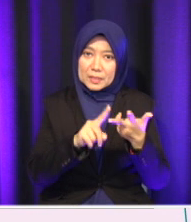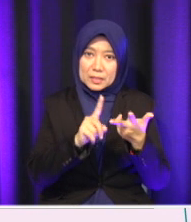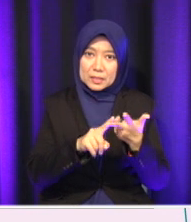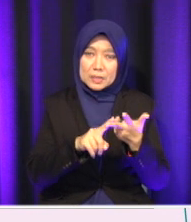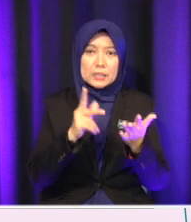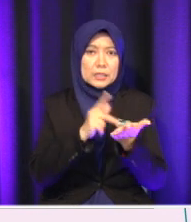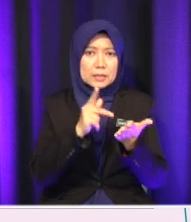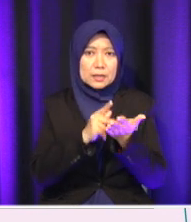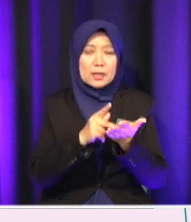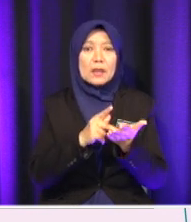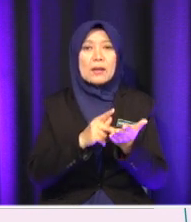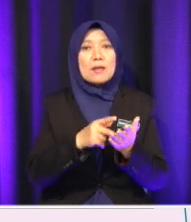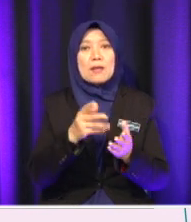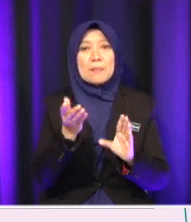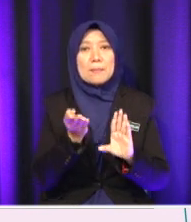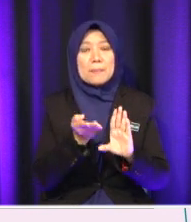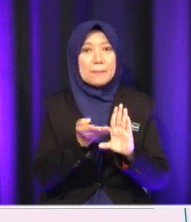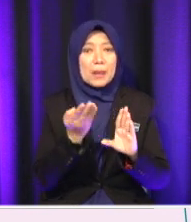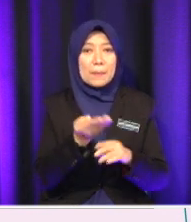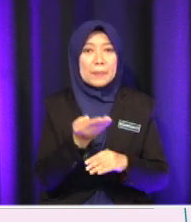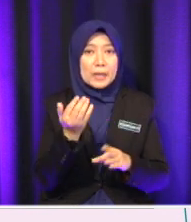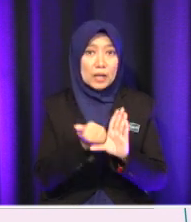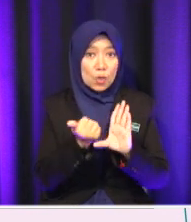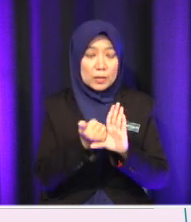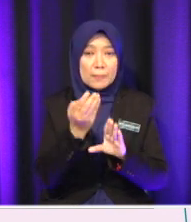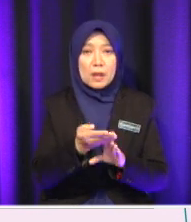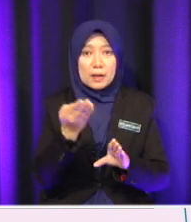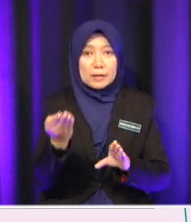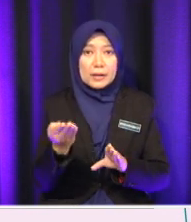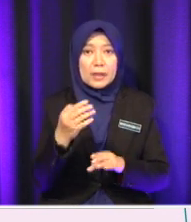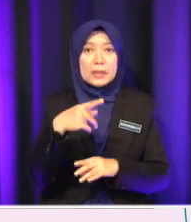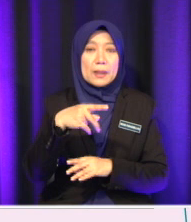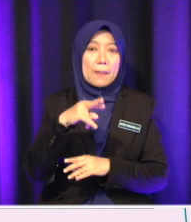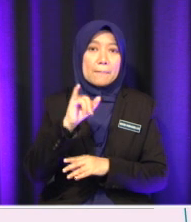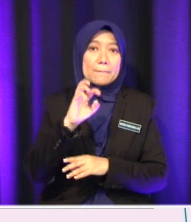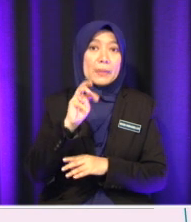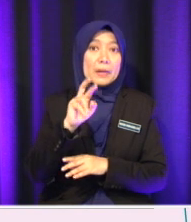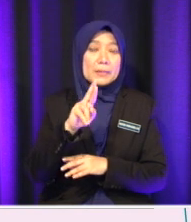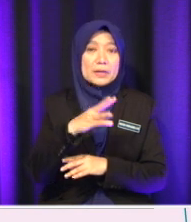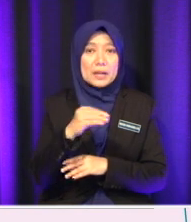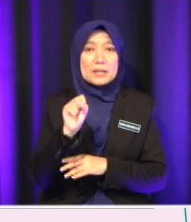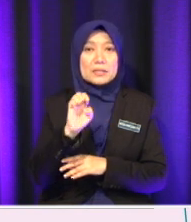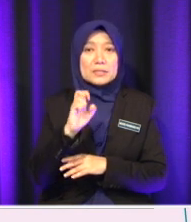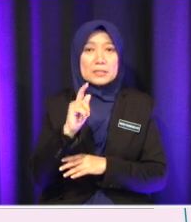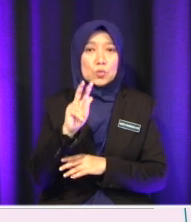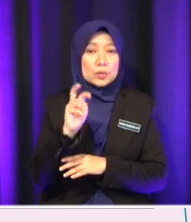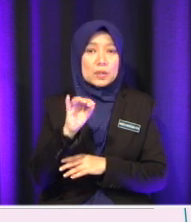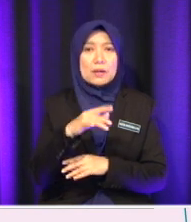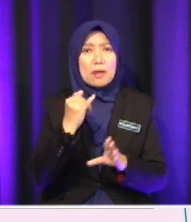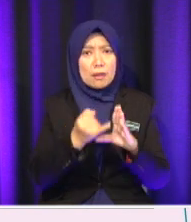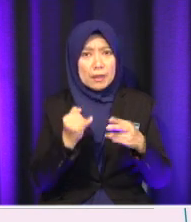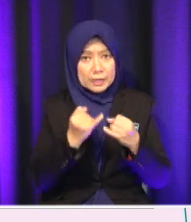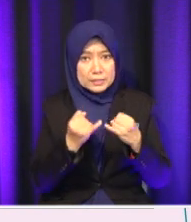account pendapatan primer account pendapatan sekunder dan akhir sekali barulah kita kira